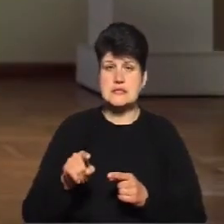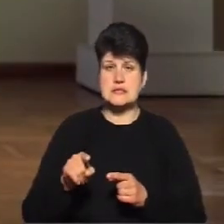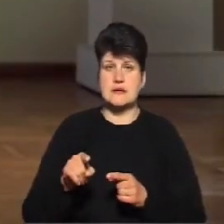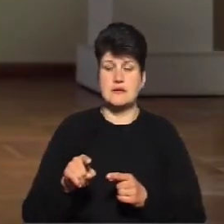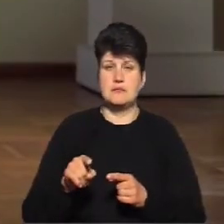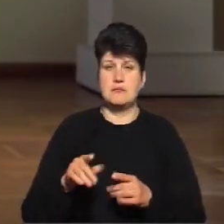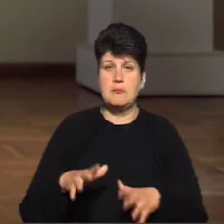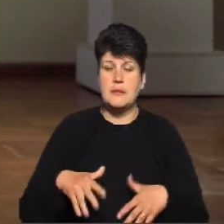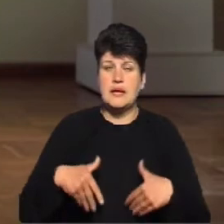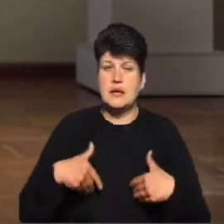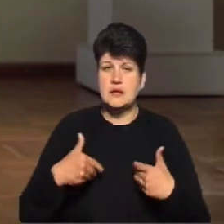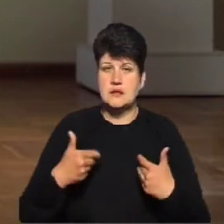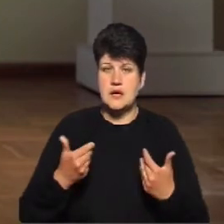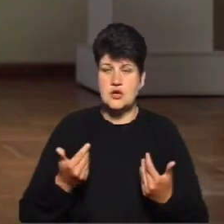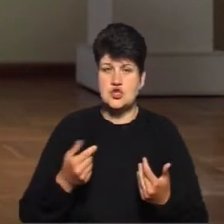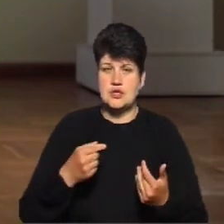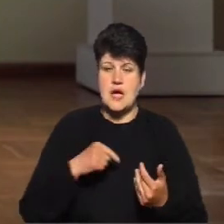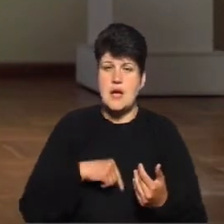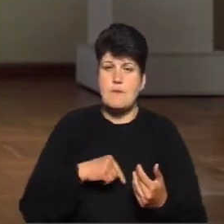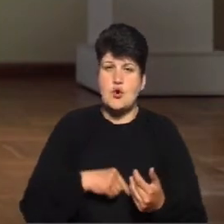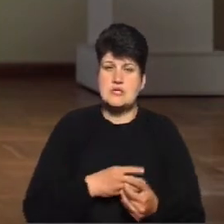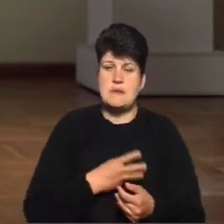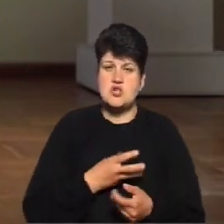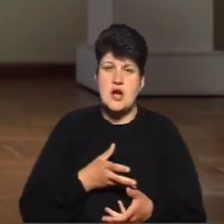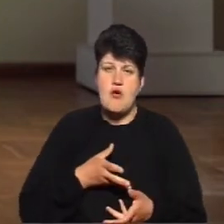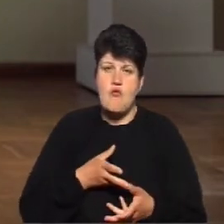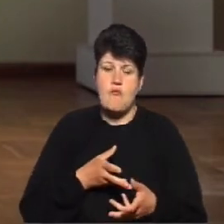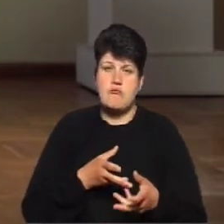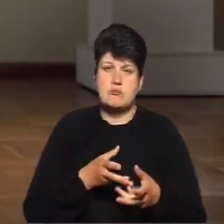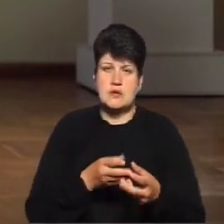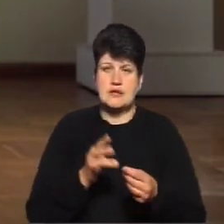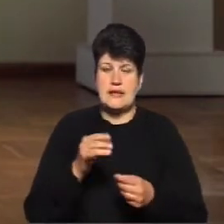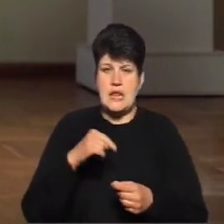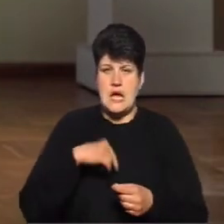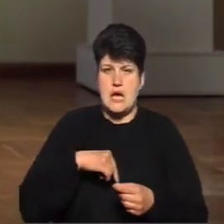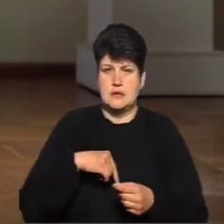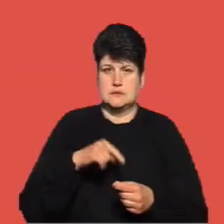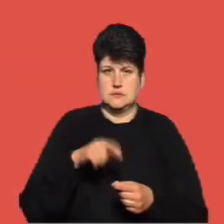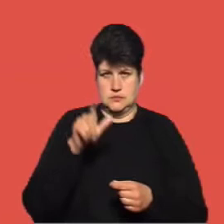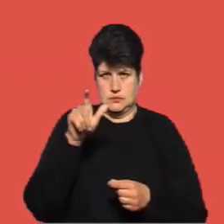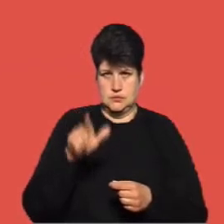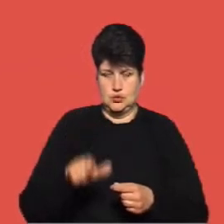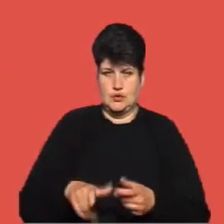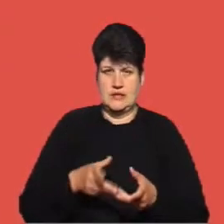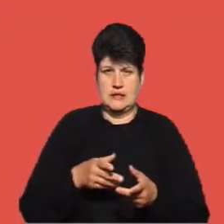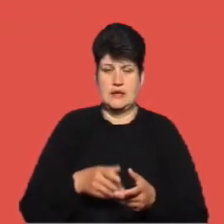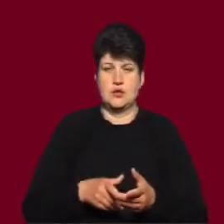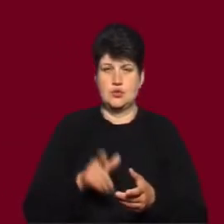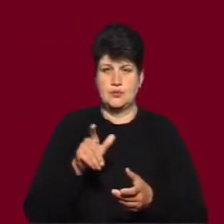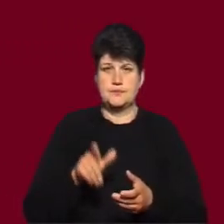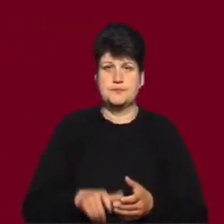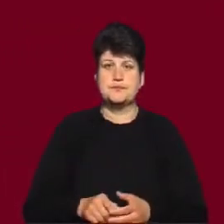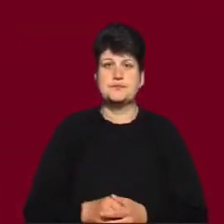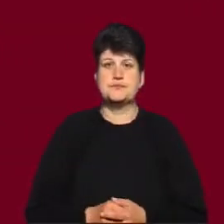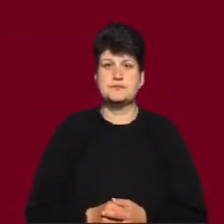в бажання вплинути на емоції глядача там чи віруючого.